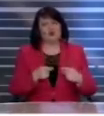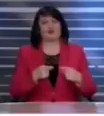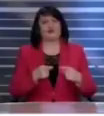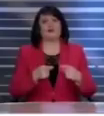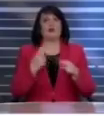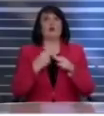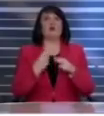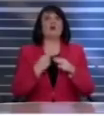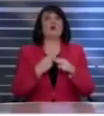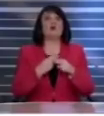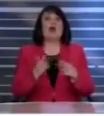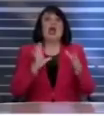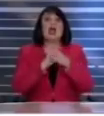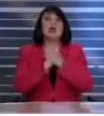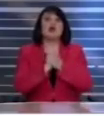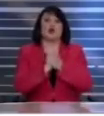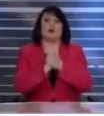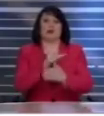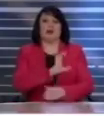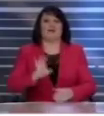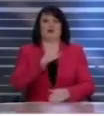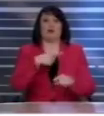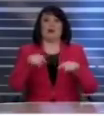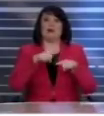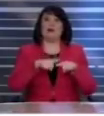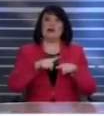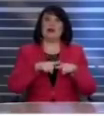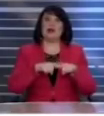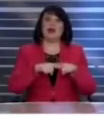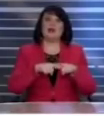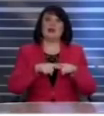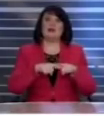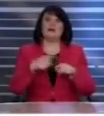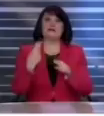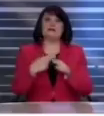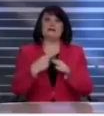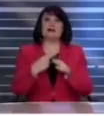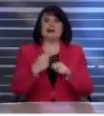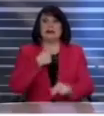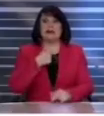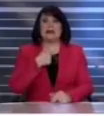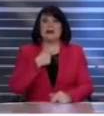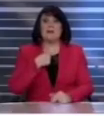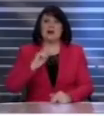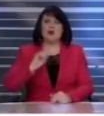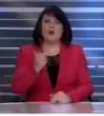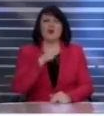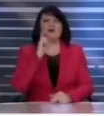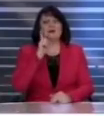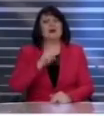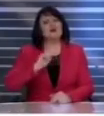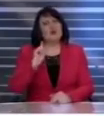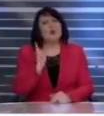της ενότητας των λαών της Ευρώπης. Η Ελλάδα είναι επίσης για μένα όλες αυτές οι γυναίκες και όλοι αυτοί οι